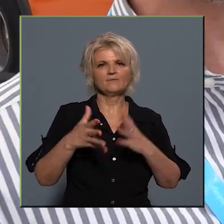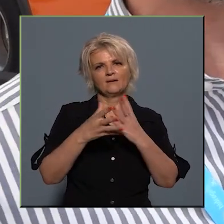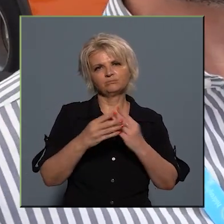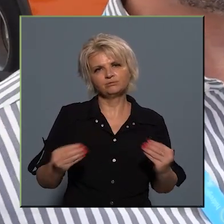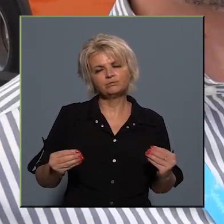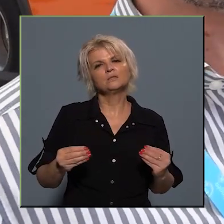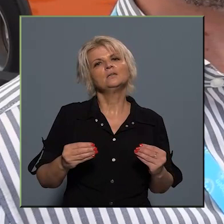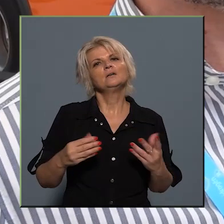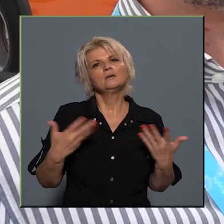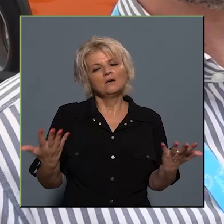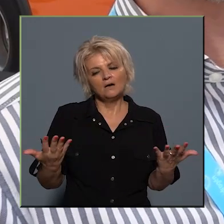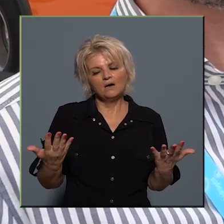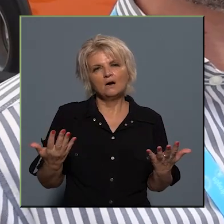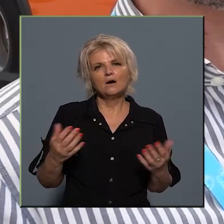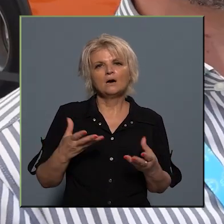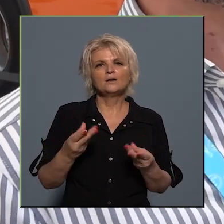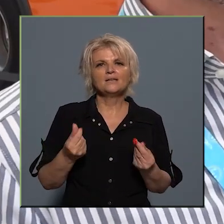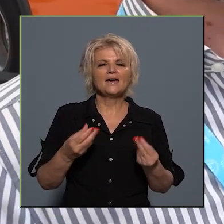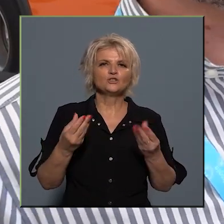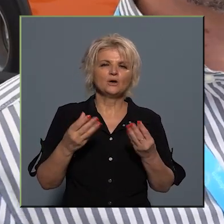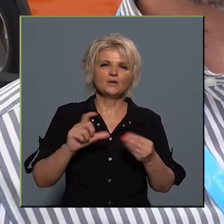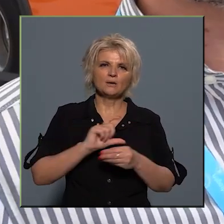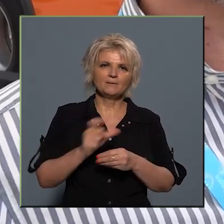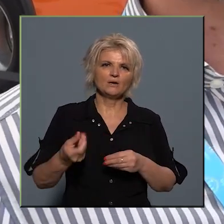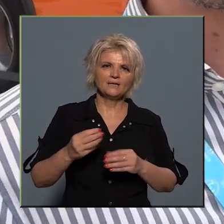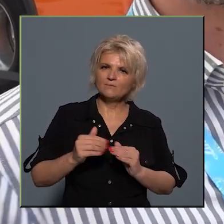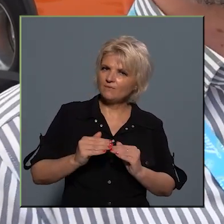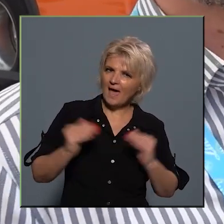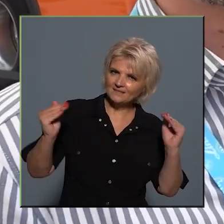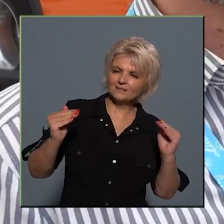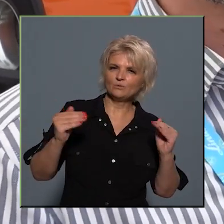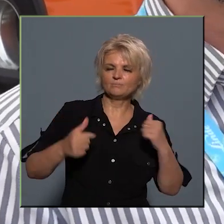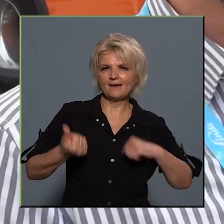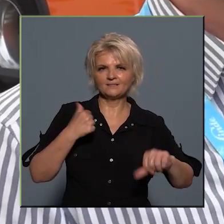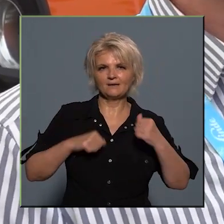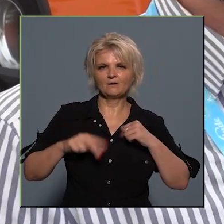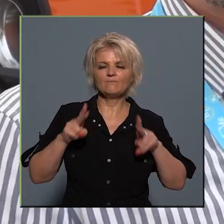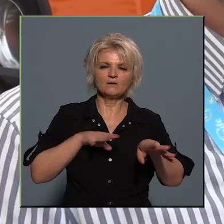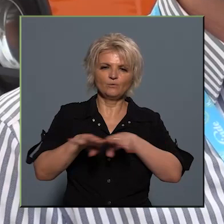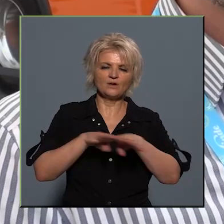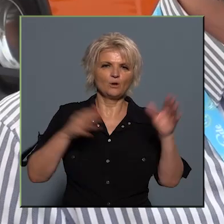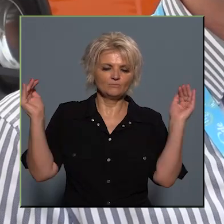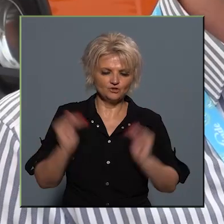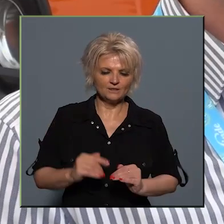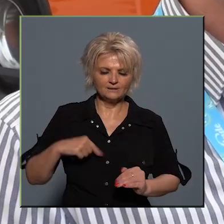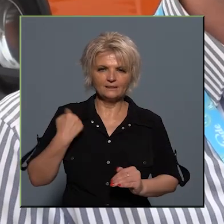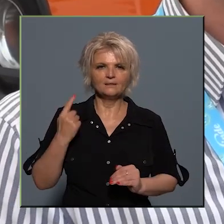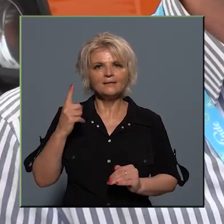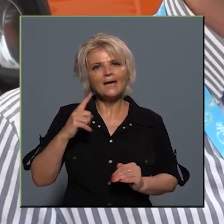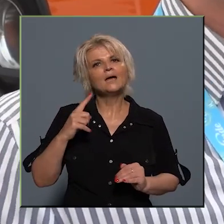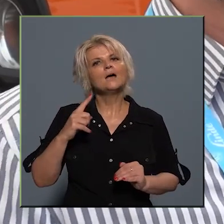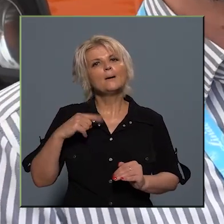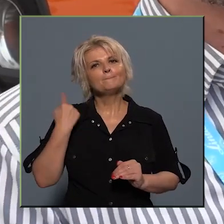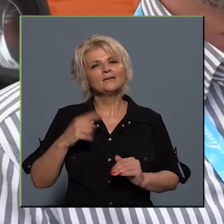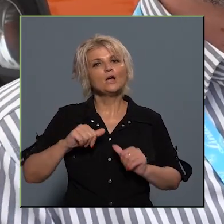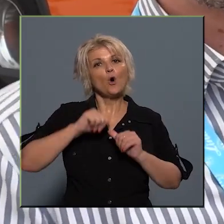hiányhoz kapcsolódó inflációt mi is megszenvedjük. Van egy forgalomcsökkenésünk, de ugye mi hosszú távon gondolkodunk,